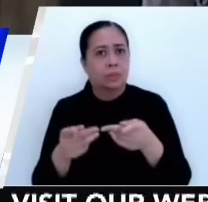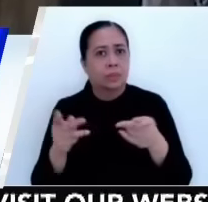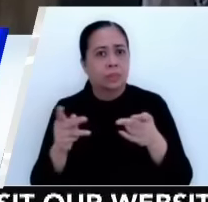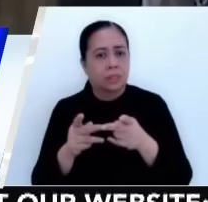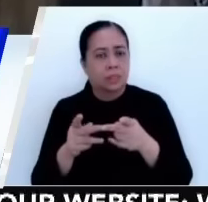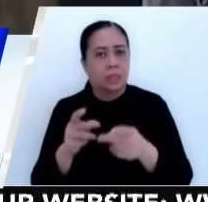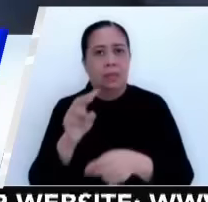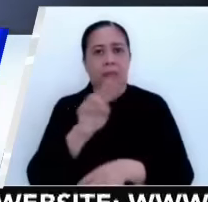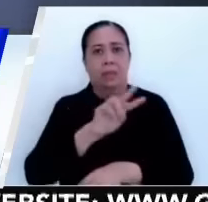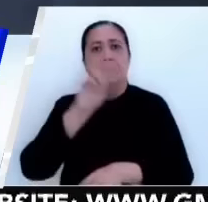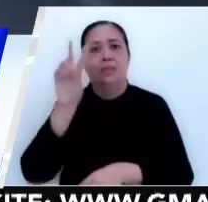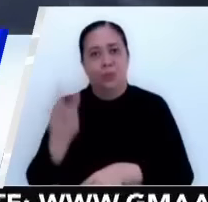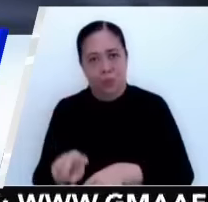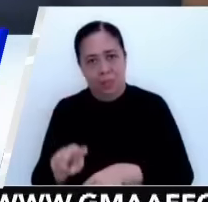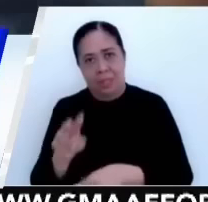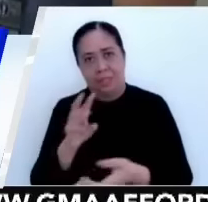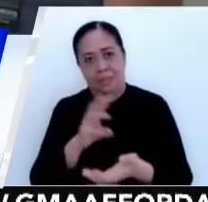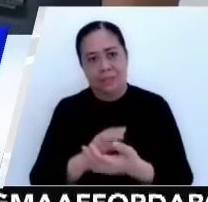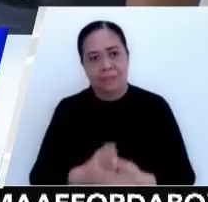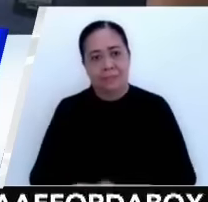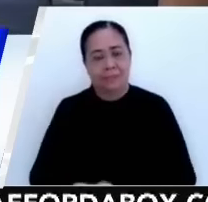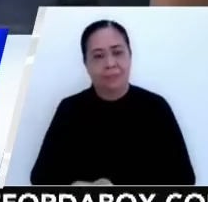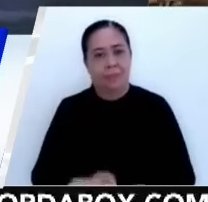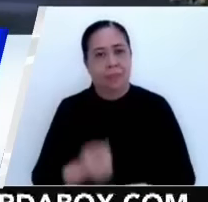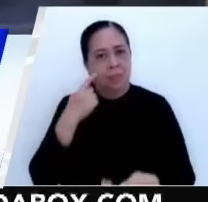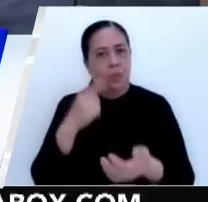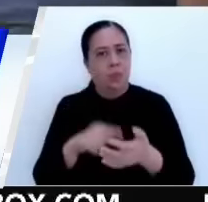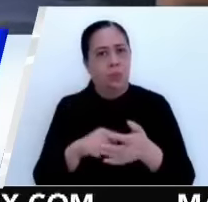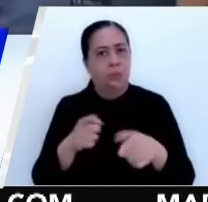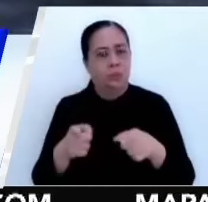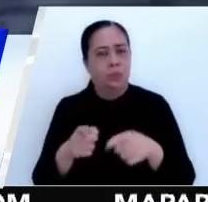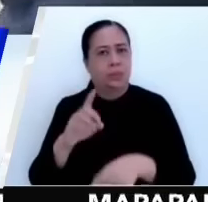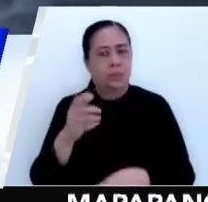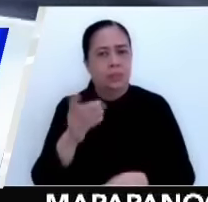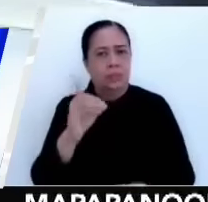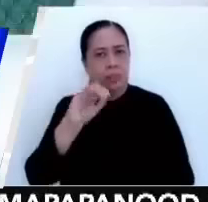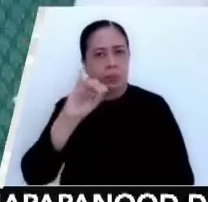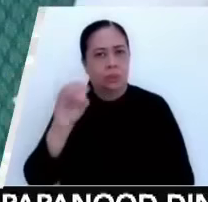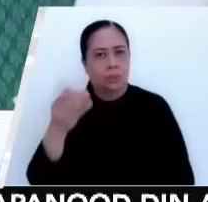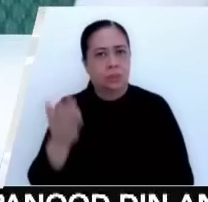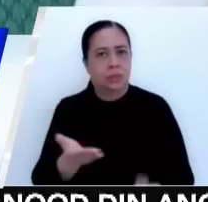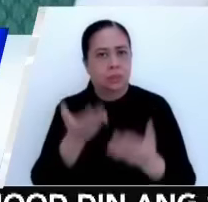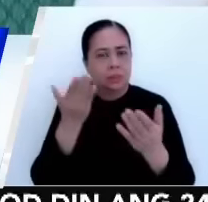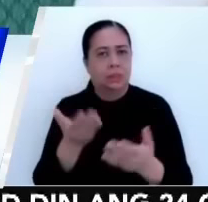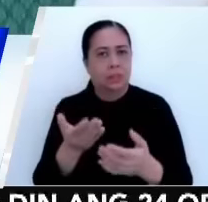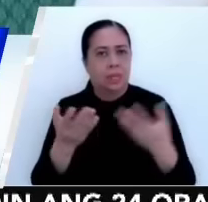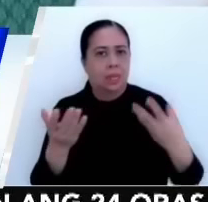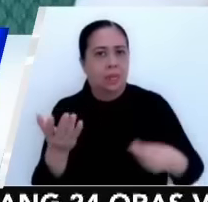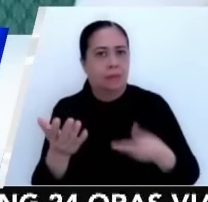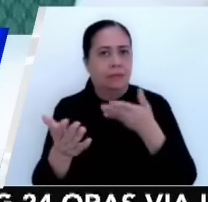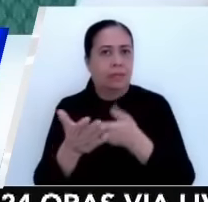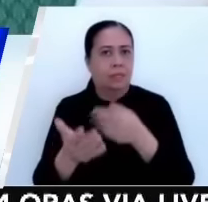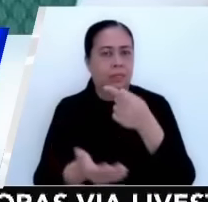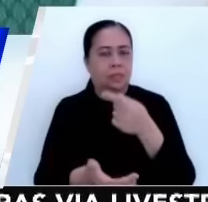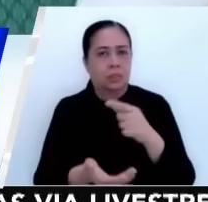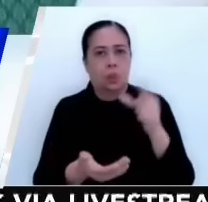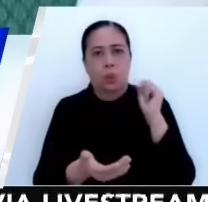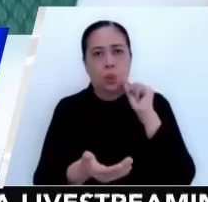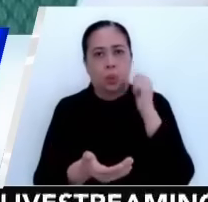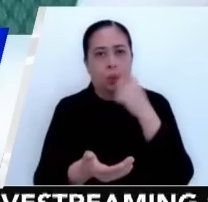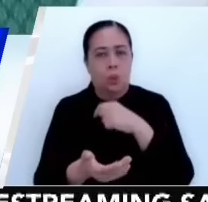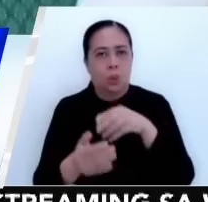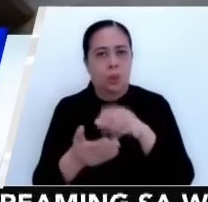Valenzuela City. Pinuna rin ng Justice Secretary ang paghahain ng kasong graft laban kay Guo sa Capas Tarlac, pero sa